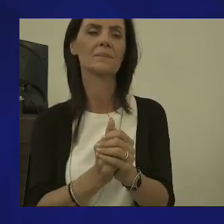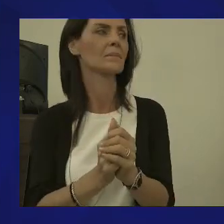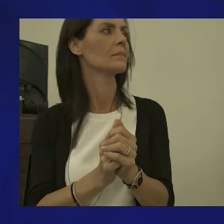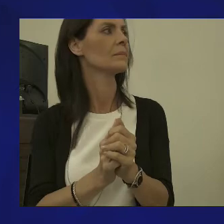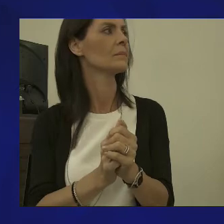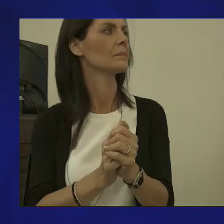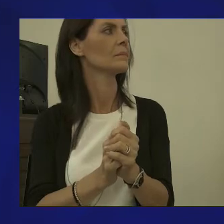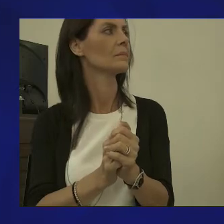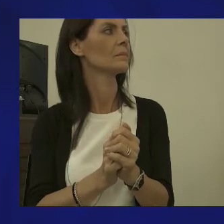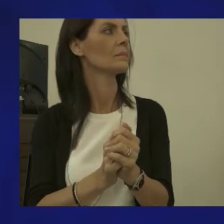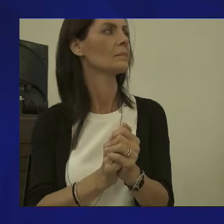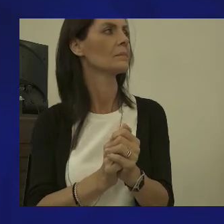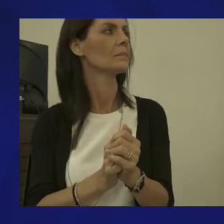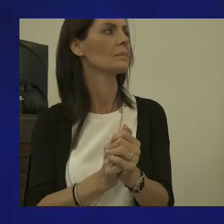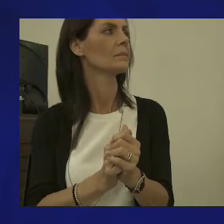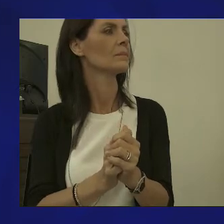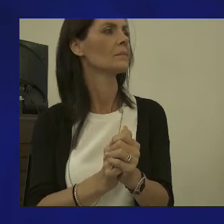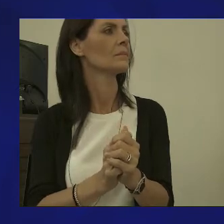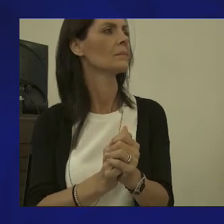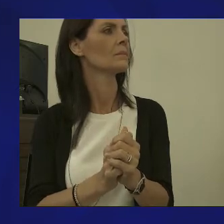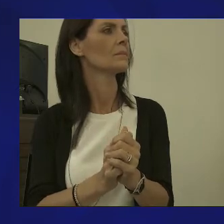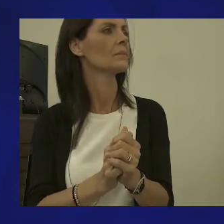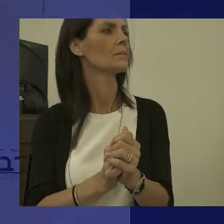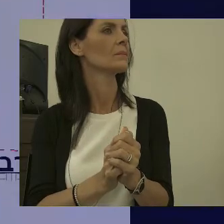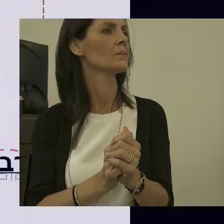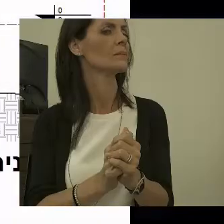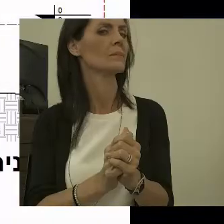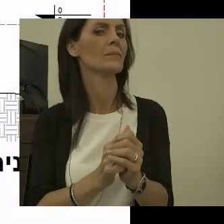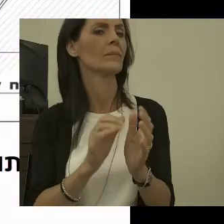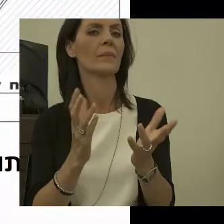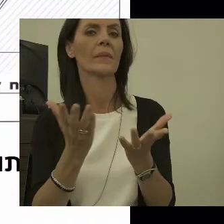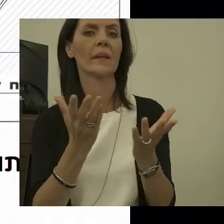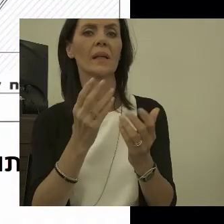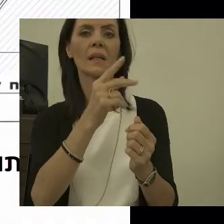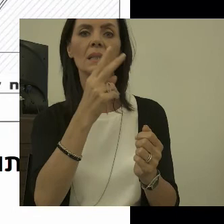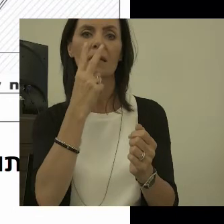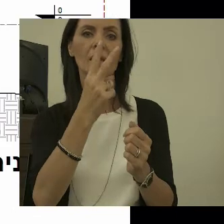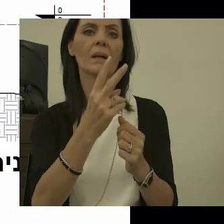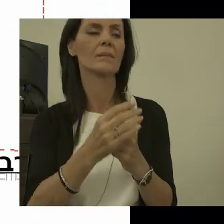השביל. החתך מול השביל. מול השביל ואני שיח. איך זה נראה?